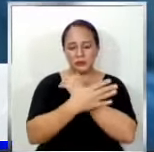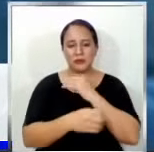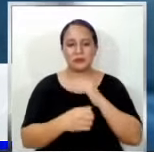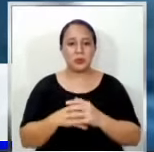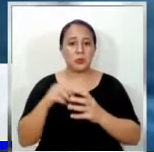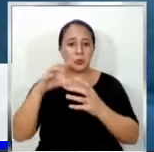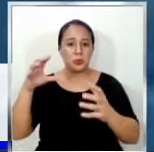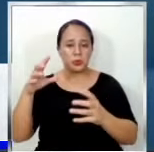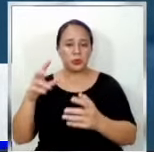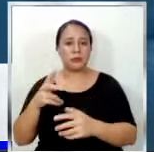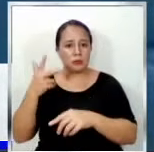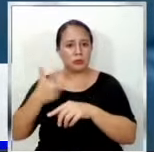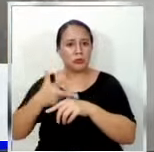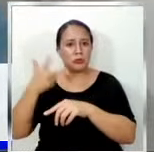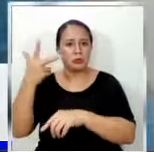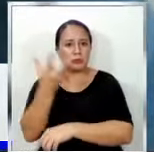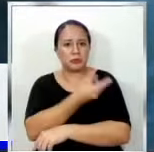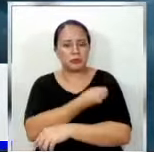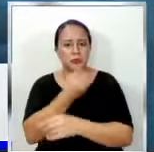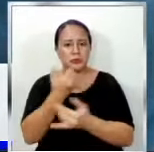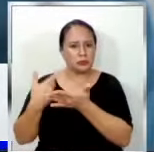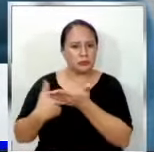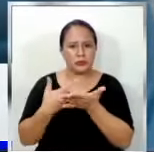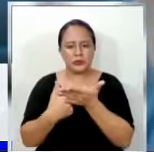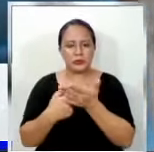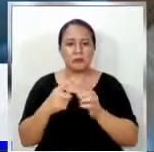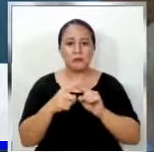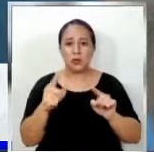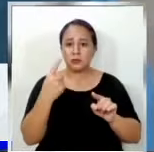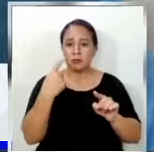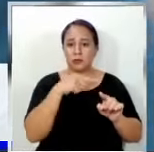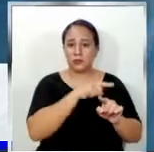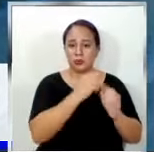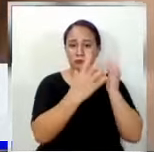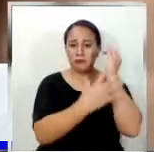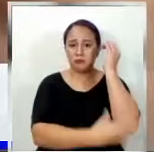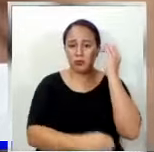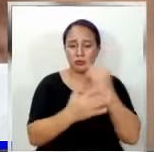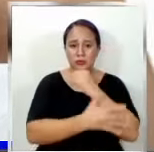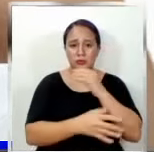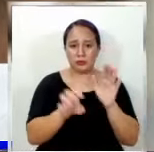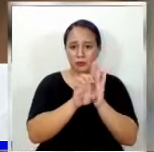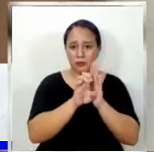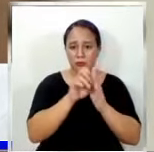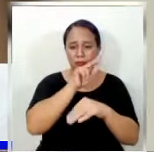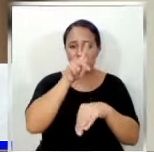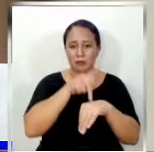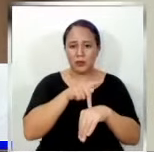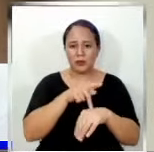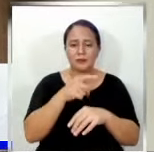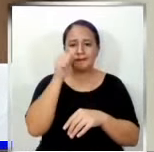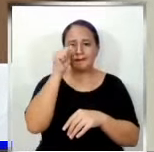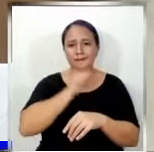ang pinag-uusapan sa kanilang bakunahan, samantalang ang mga mahihirap na bansa tulad ng Pilipinas, nagtsatsaga sa